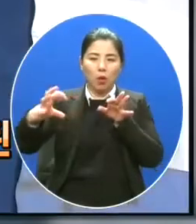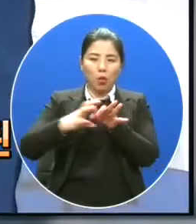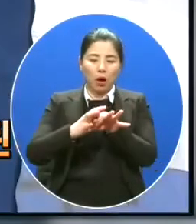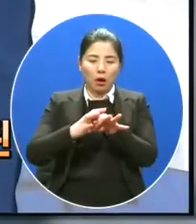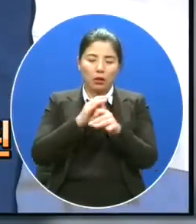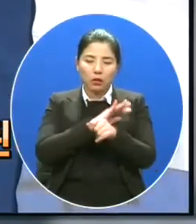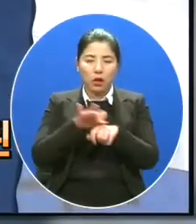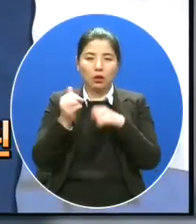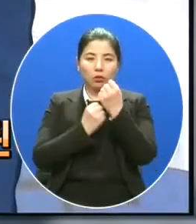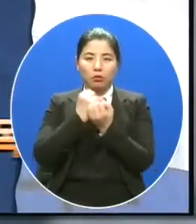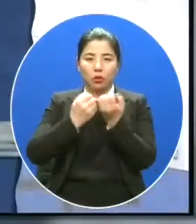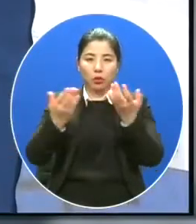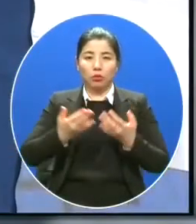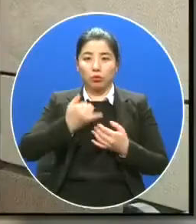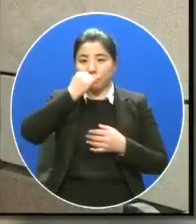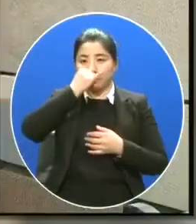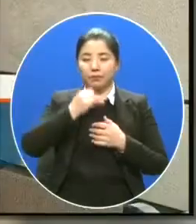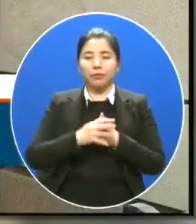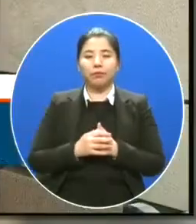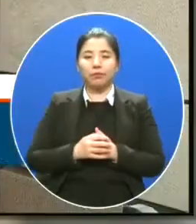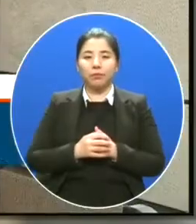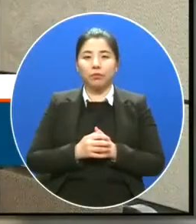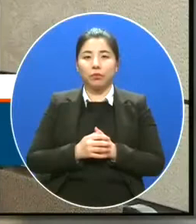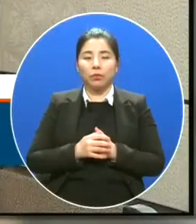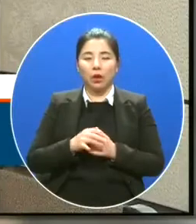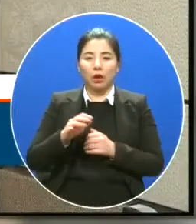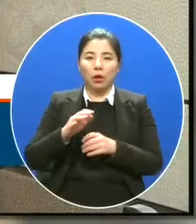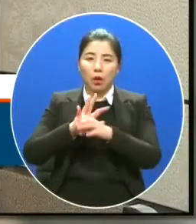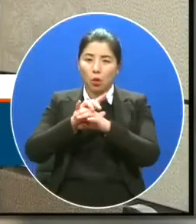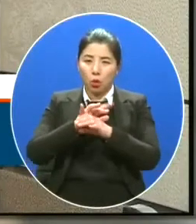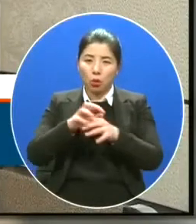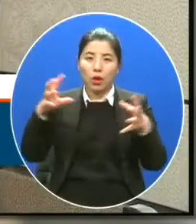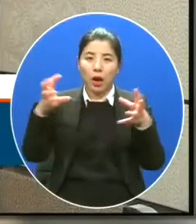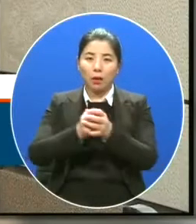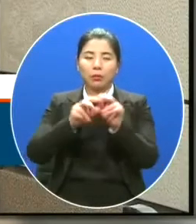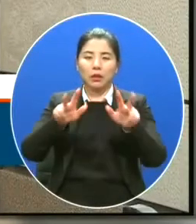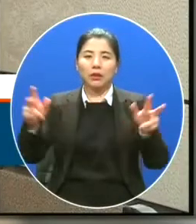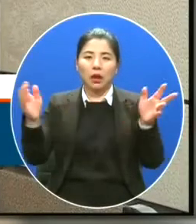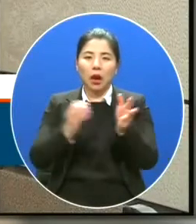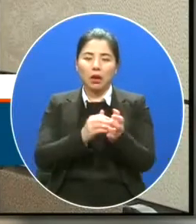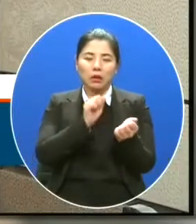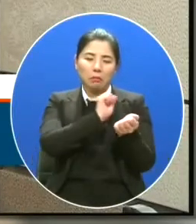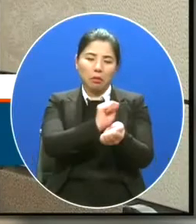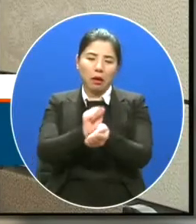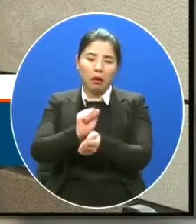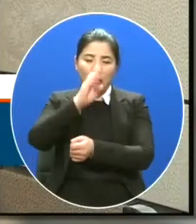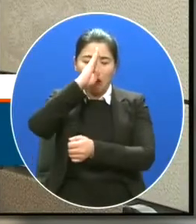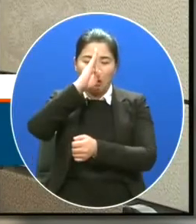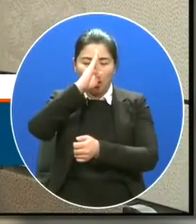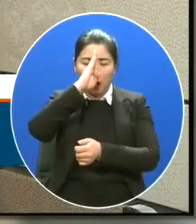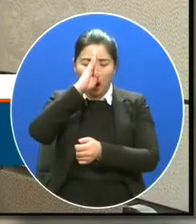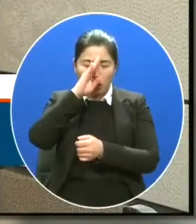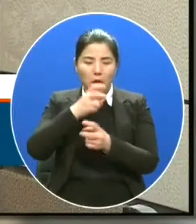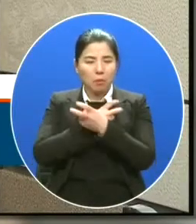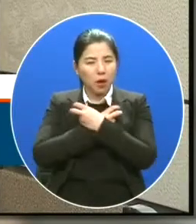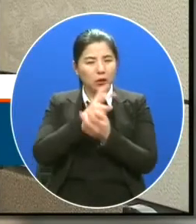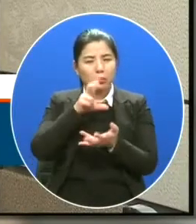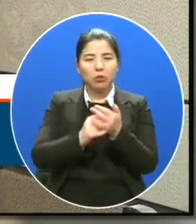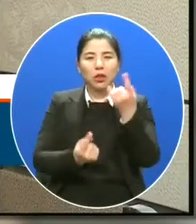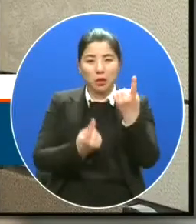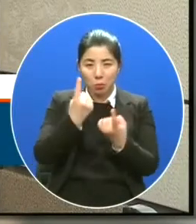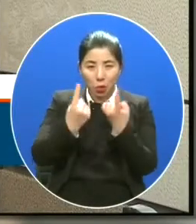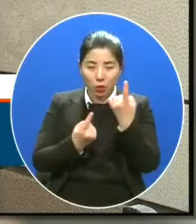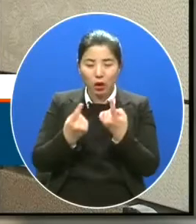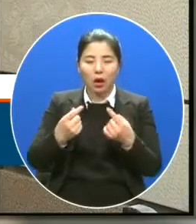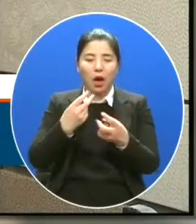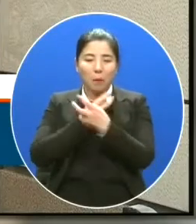관계를 잘 설명해주고 있습니다. 코로나19를 포함한 그동안의 유행병이 박쥐 자체의